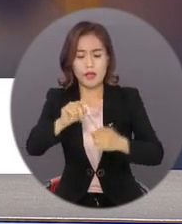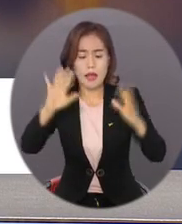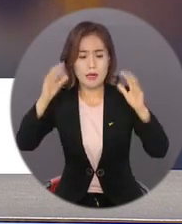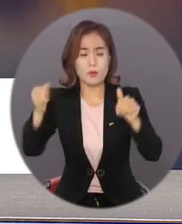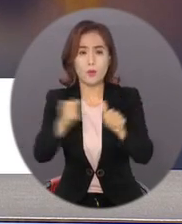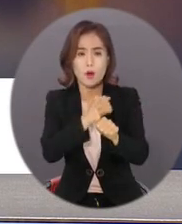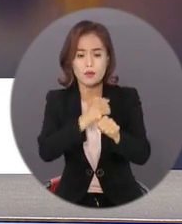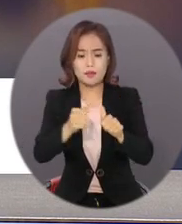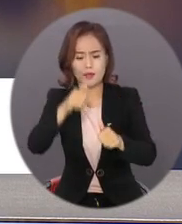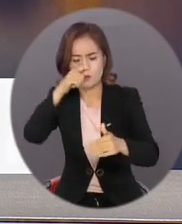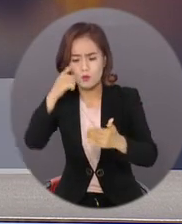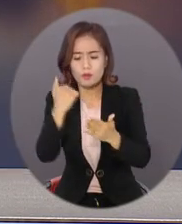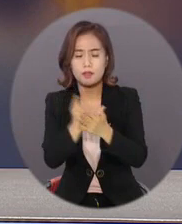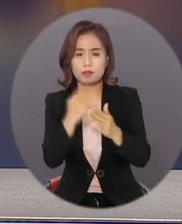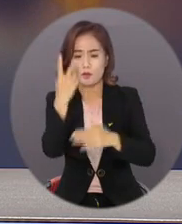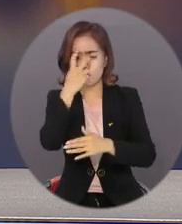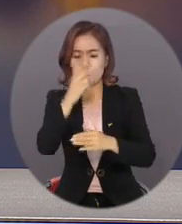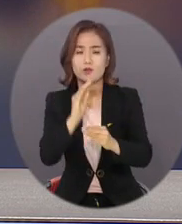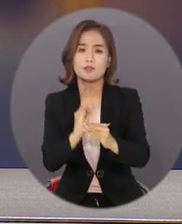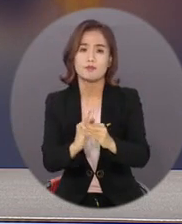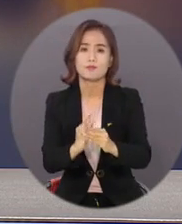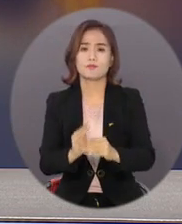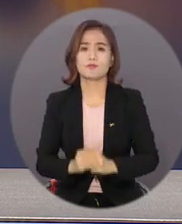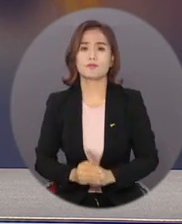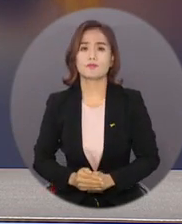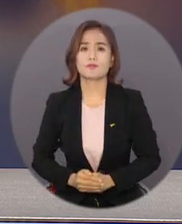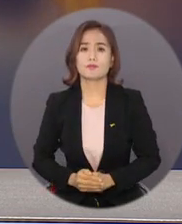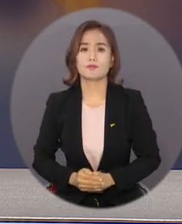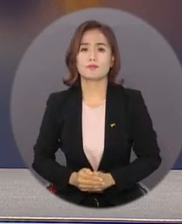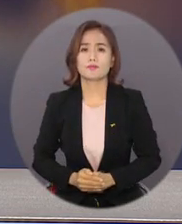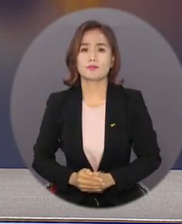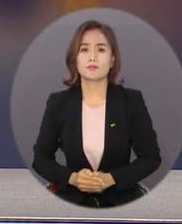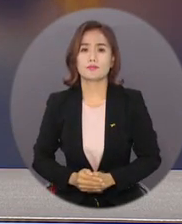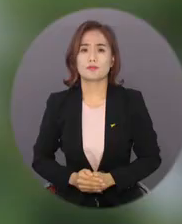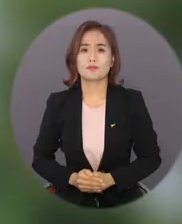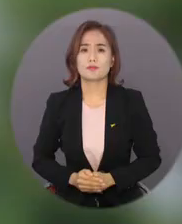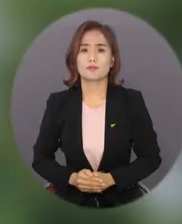아동학대 혐의를 조사하고 있습니다. 보도에 조희원 기자입니다.